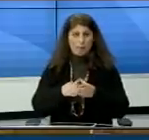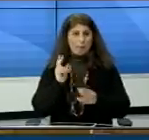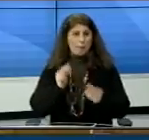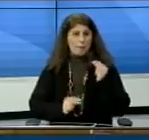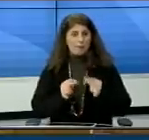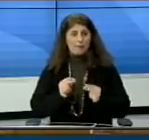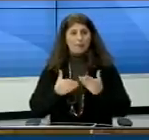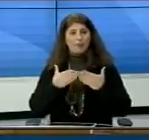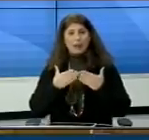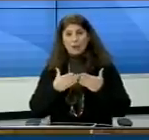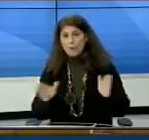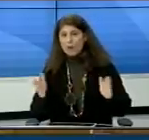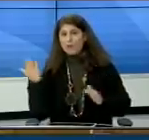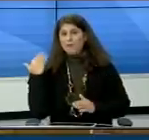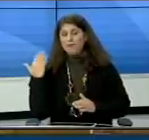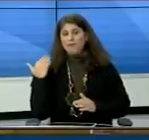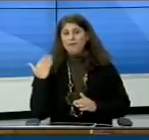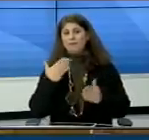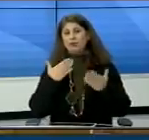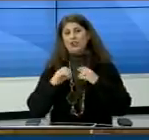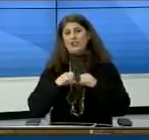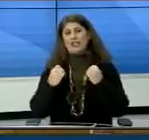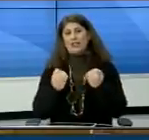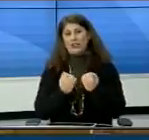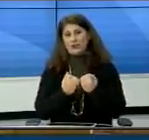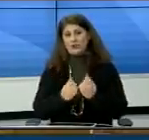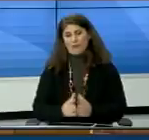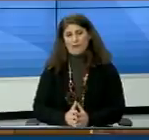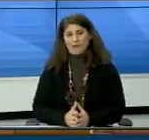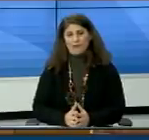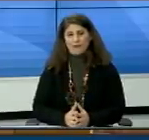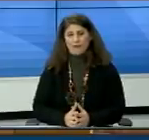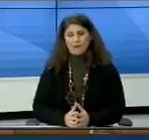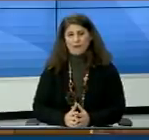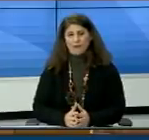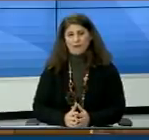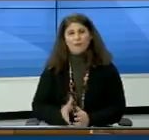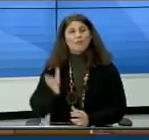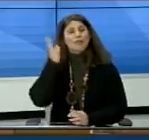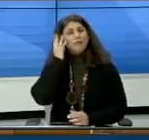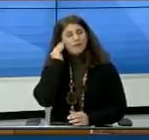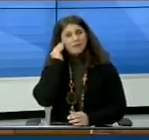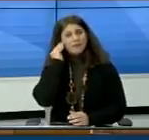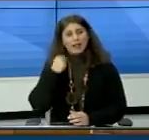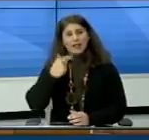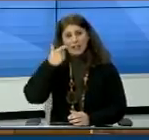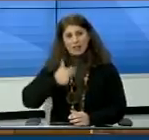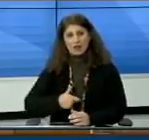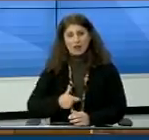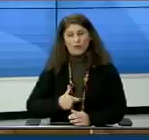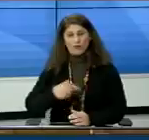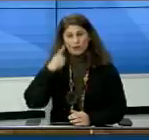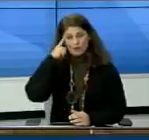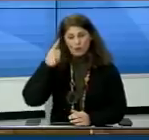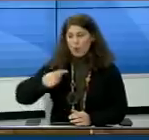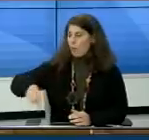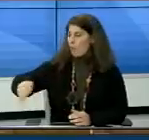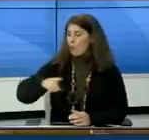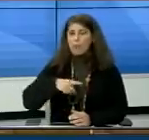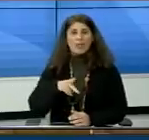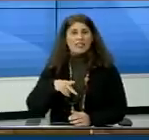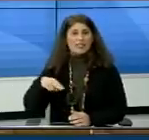που άνοιξαν πριν από το συνεδριό του. Άκουσα βέβαια και εγώ και νομίζω όλοι οι